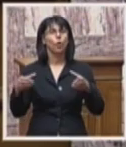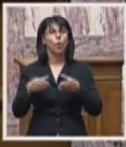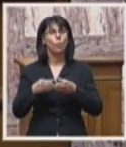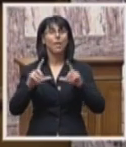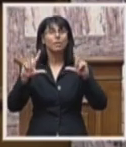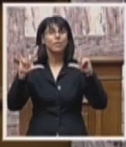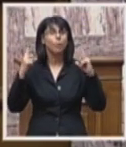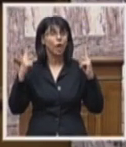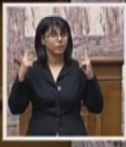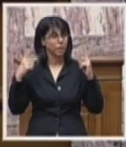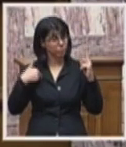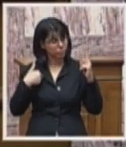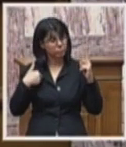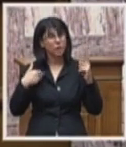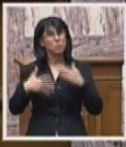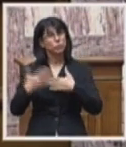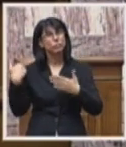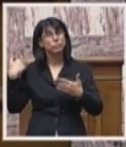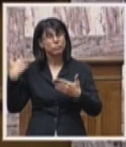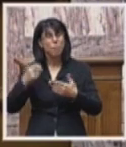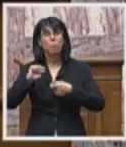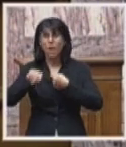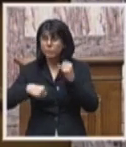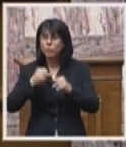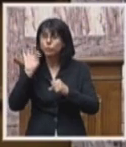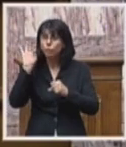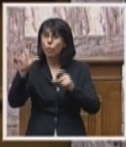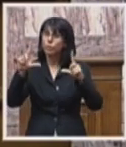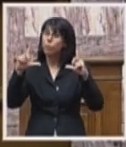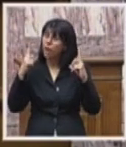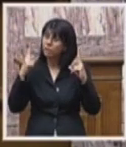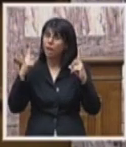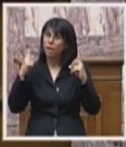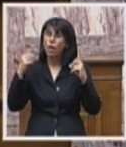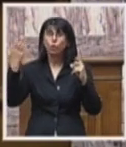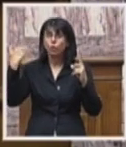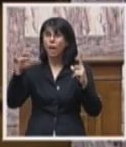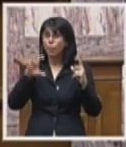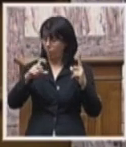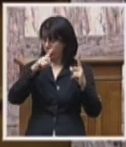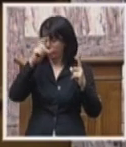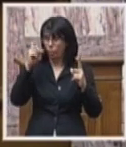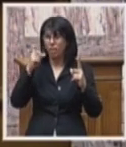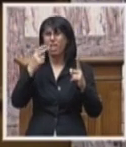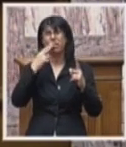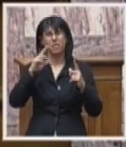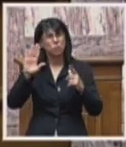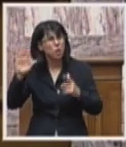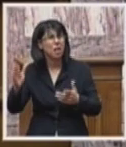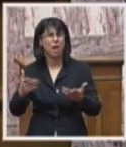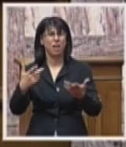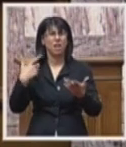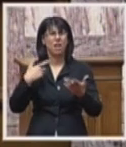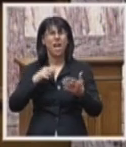έχουμε παλέψει για τη δημοκρατία και σε εποχές σκληρές, με δικτατορίες και με εξορίες και